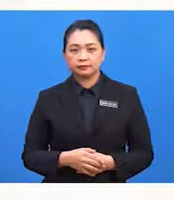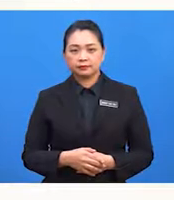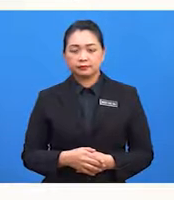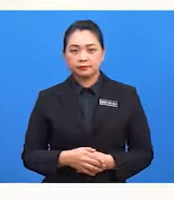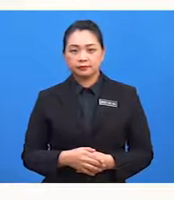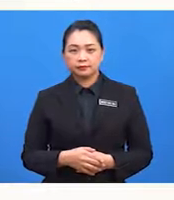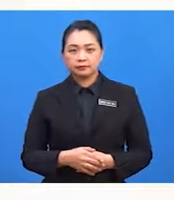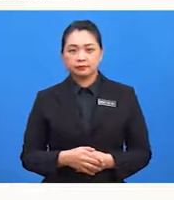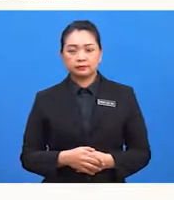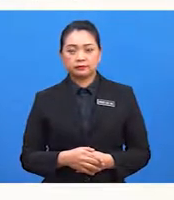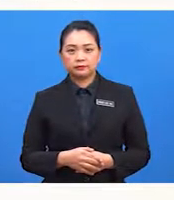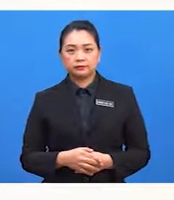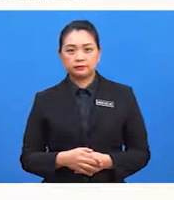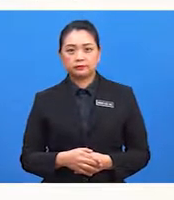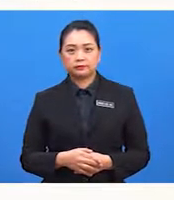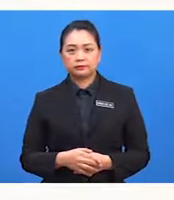yang dipaparkan ini.